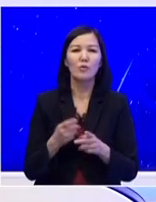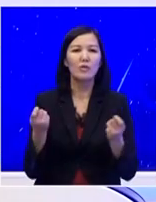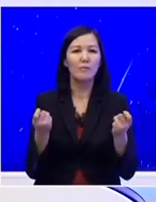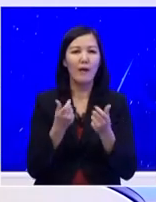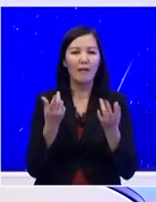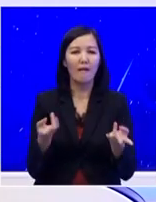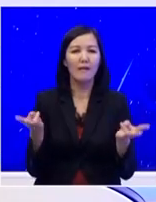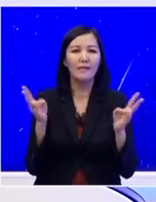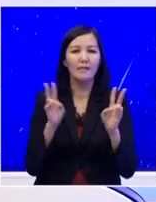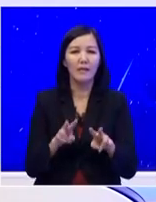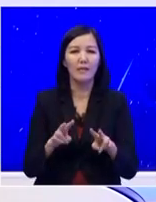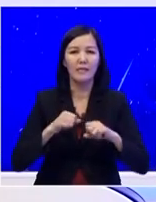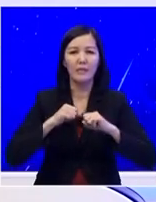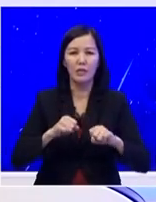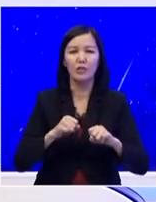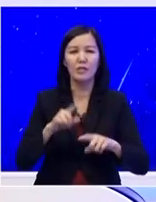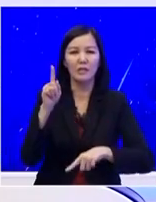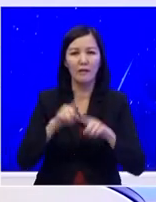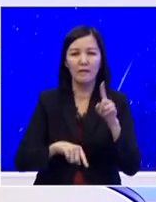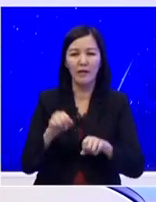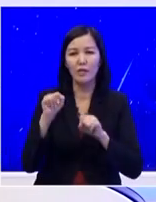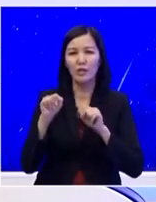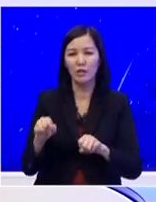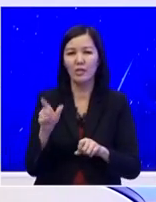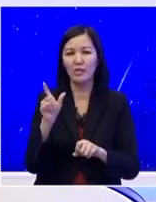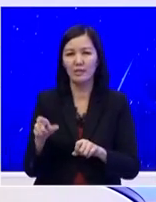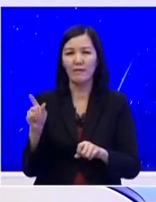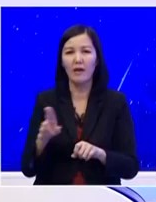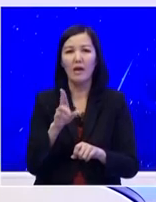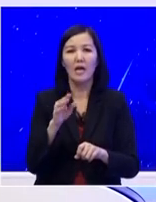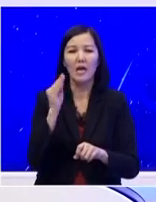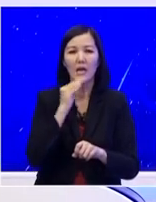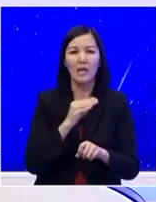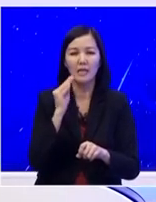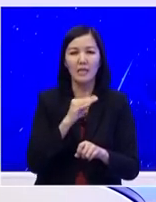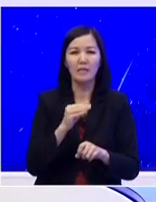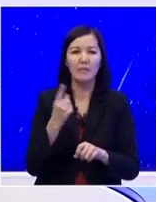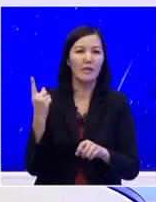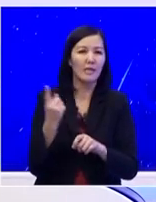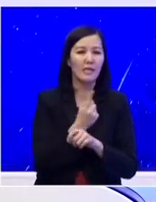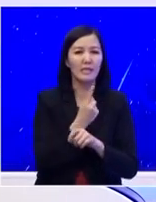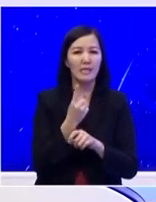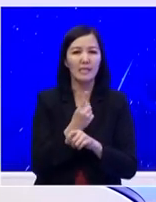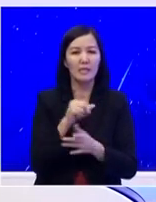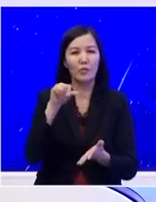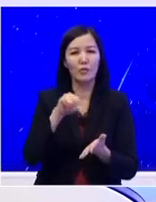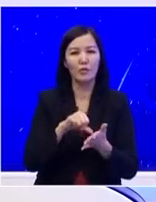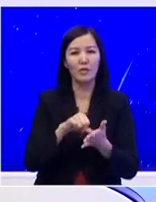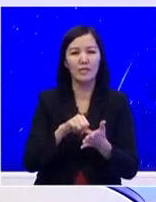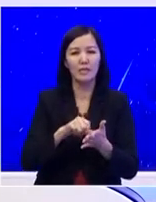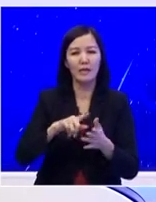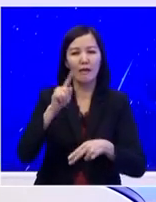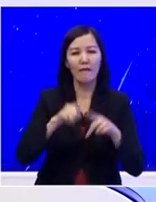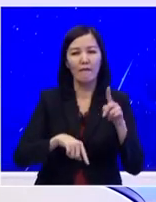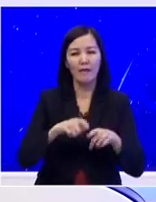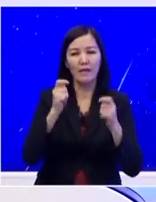Редеют 3D легендарных защитников Отечества. В Каратальском районе остался единственный очевидец и участник боевых действий